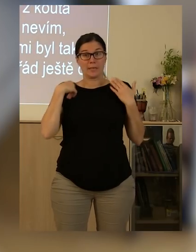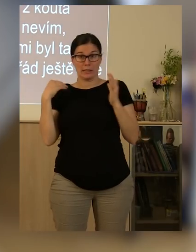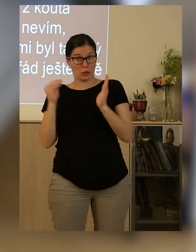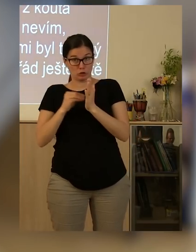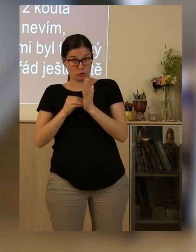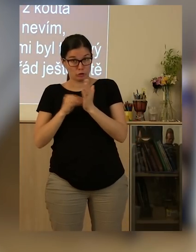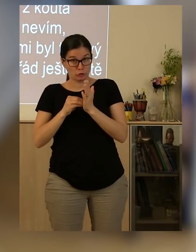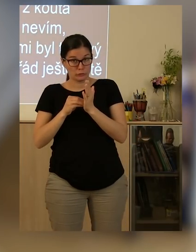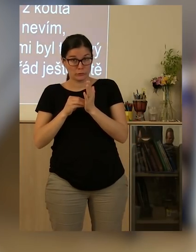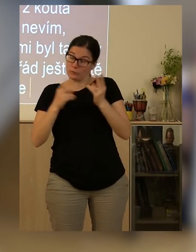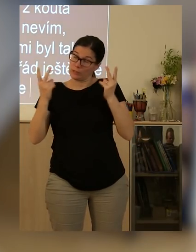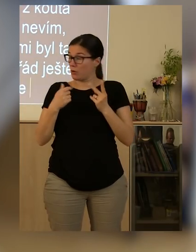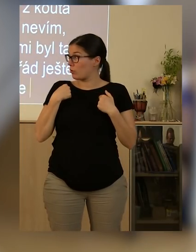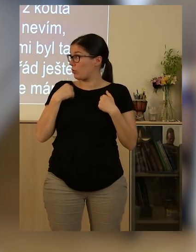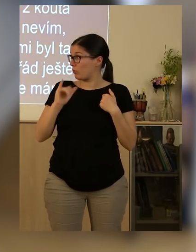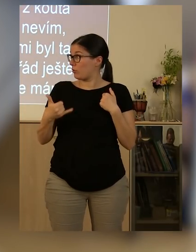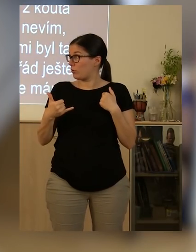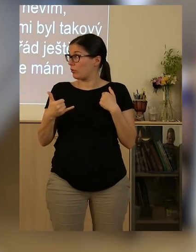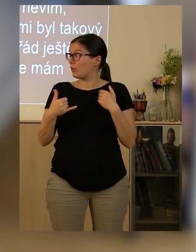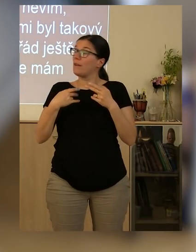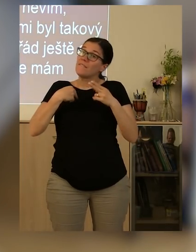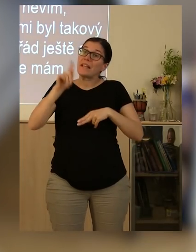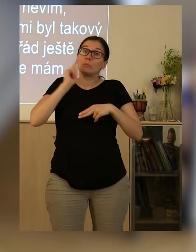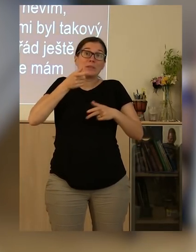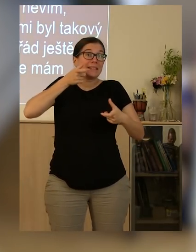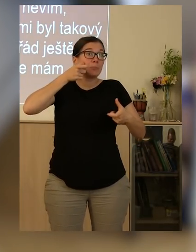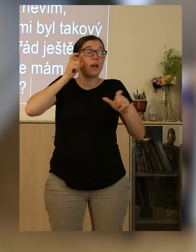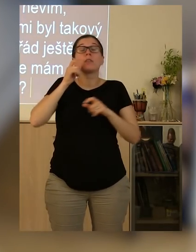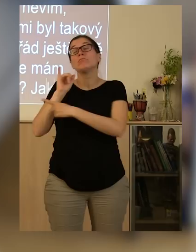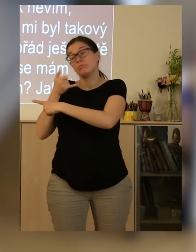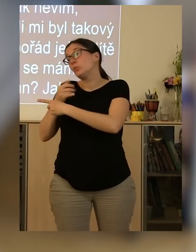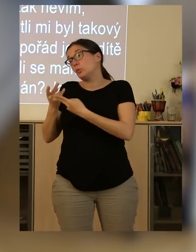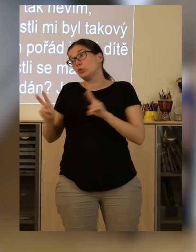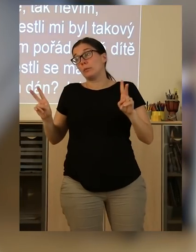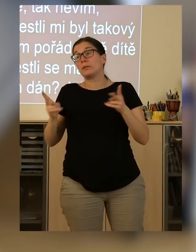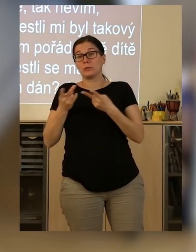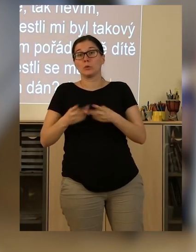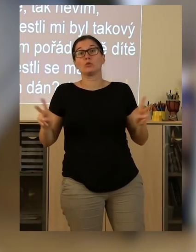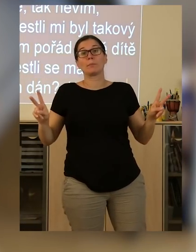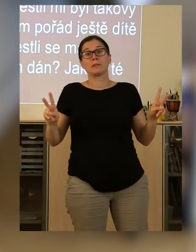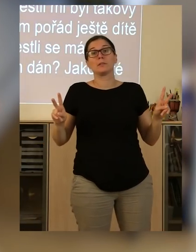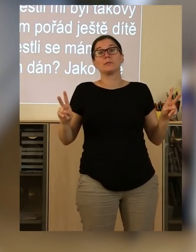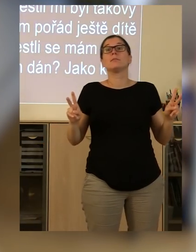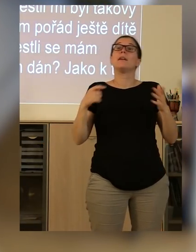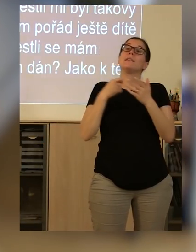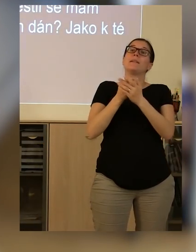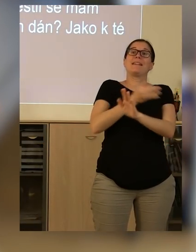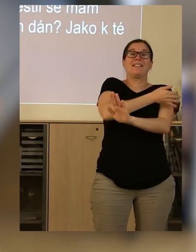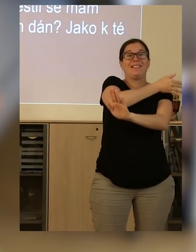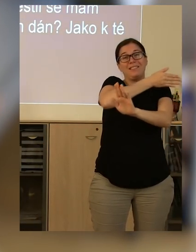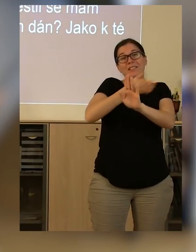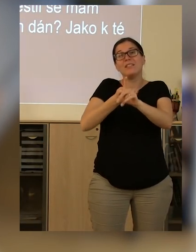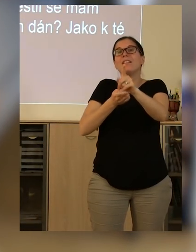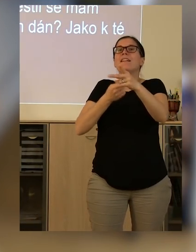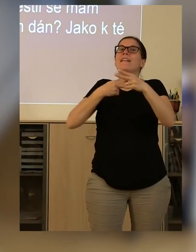dál. Vlastně jakoby té dělosti. Může to tak být, přesně. Může to být tak, že doposud jste spíš zaujatá